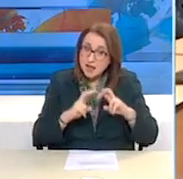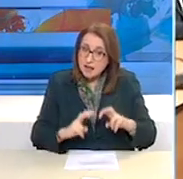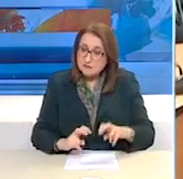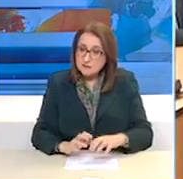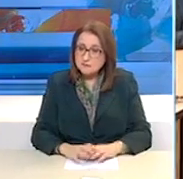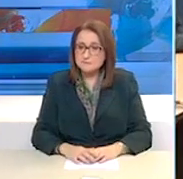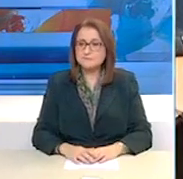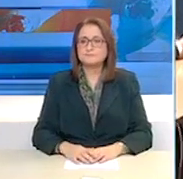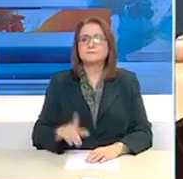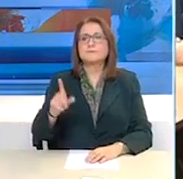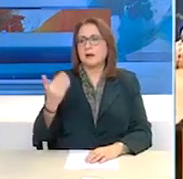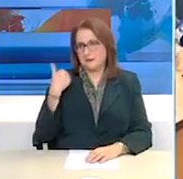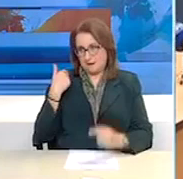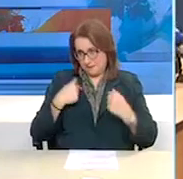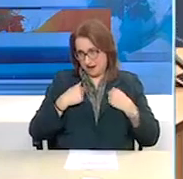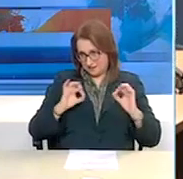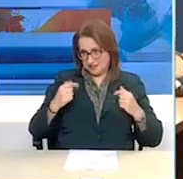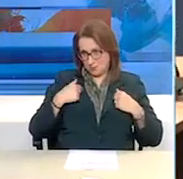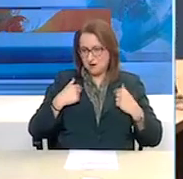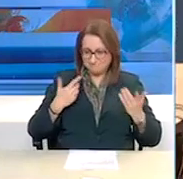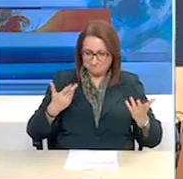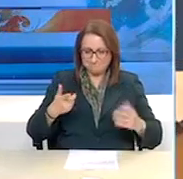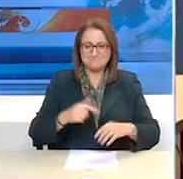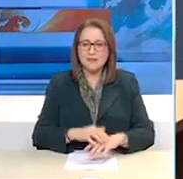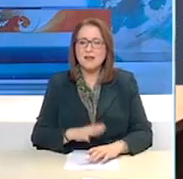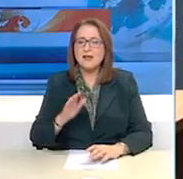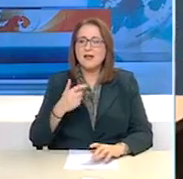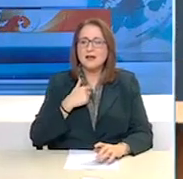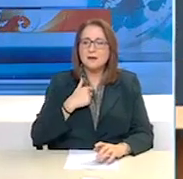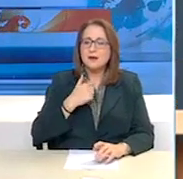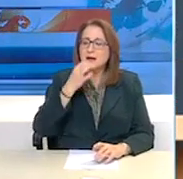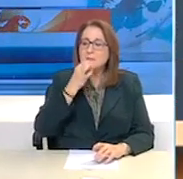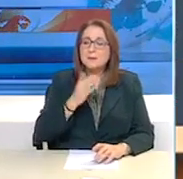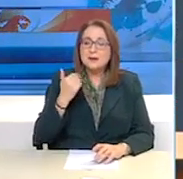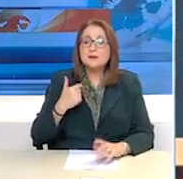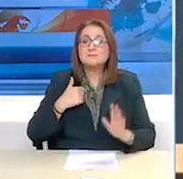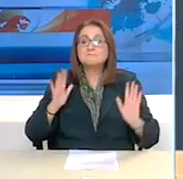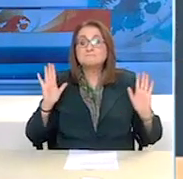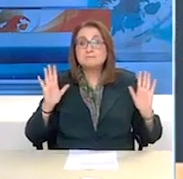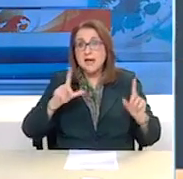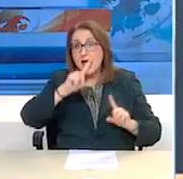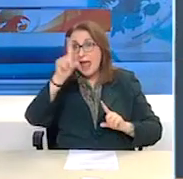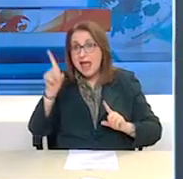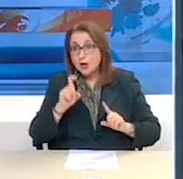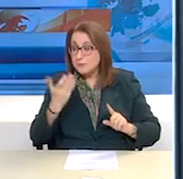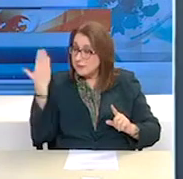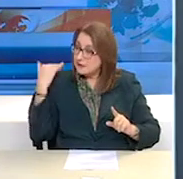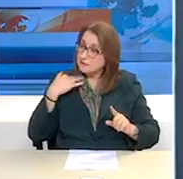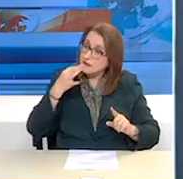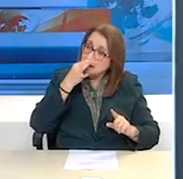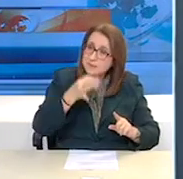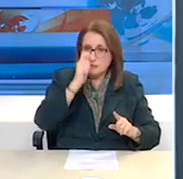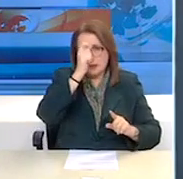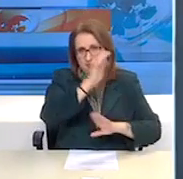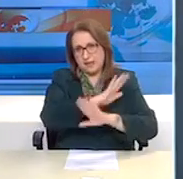Φαντάζομαι σε μένα απευθύνεται και αυτό. Να πω ότι είναι αυτό που είπα, αβεβαιότητες και ερωτηματικά. Και να πω εδώ